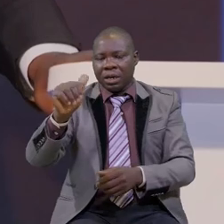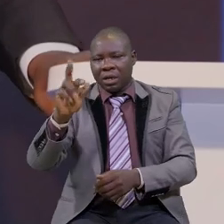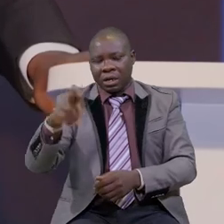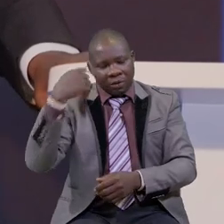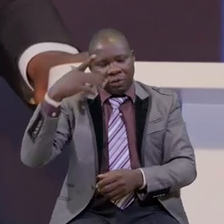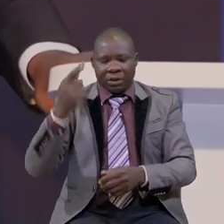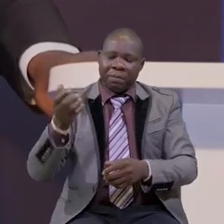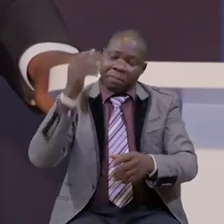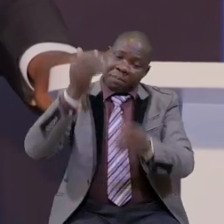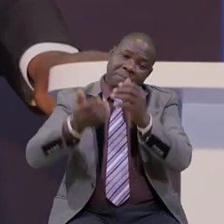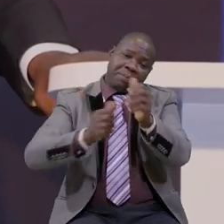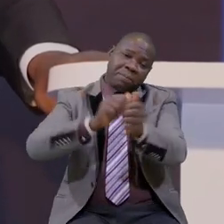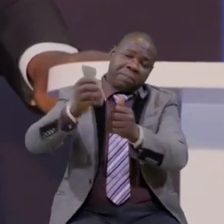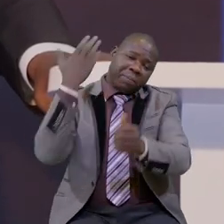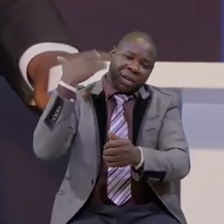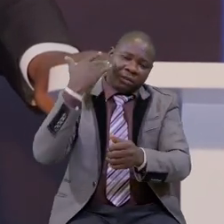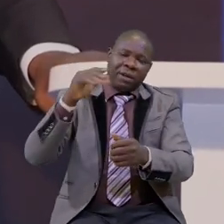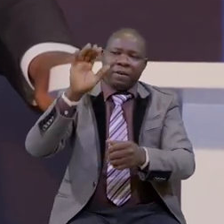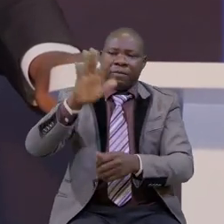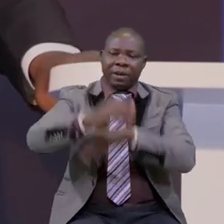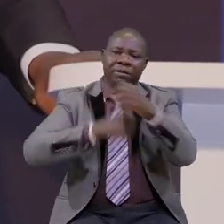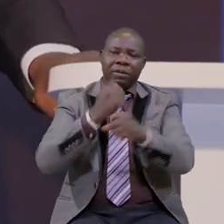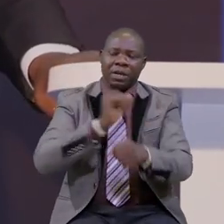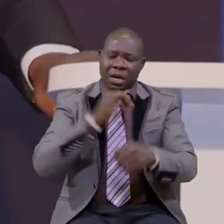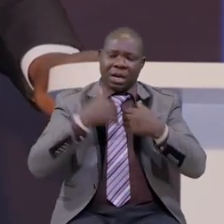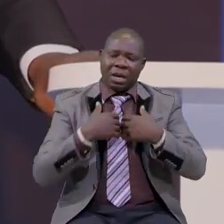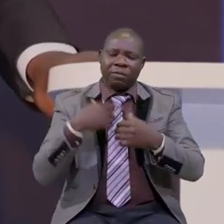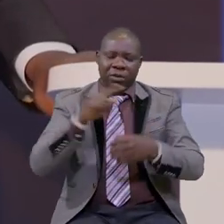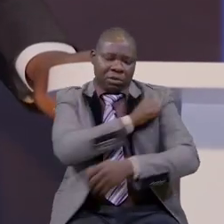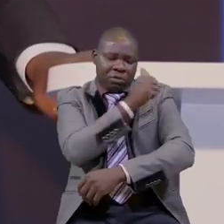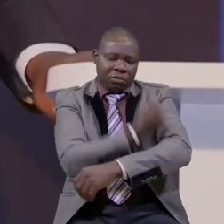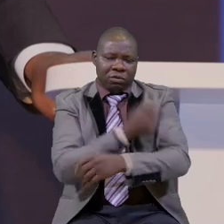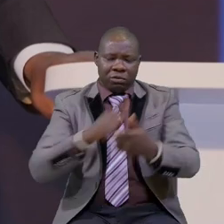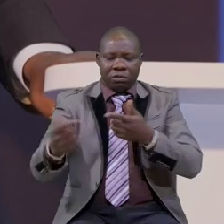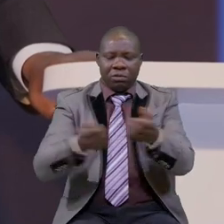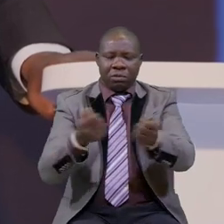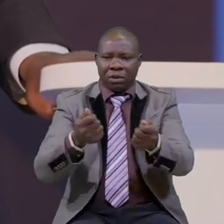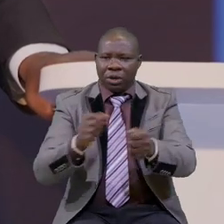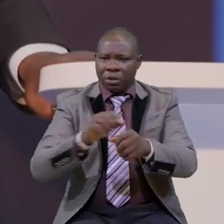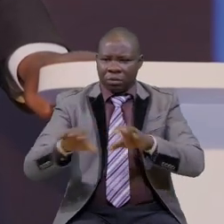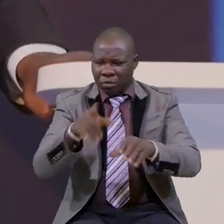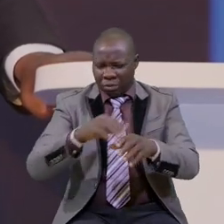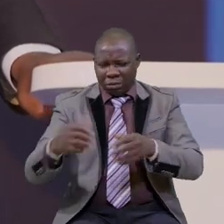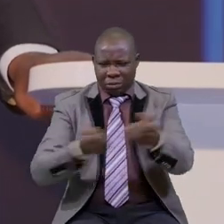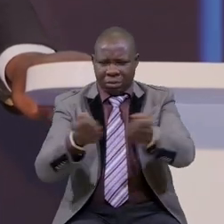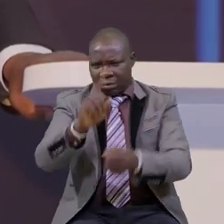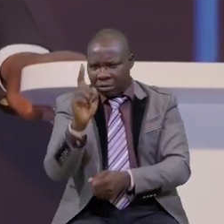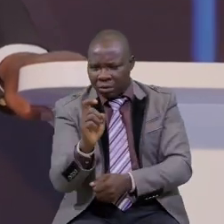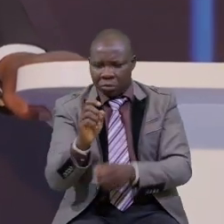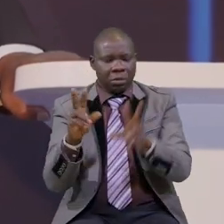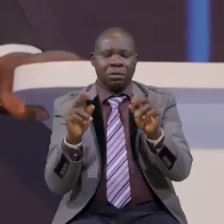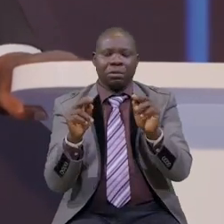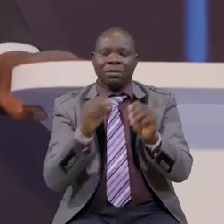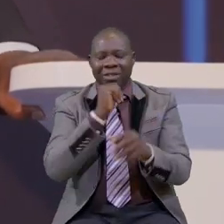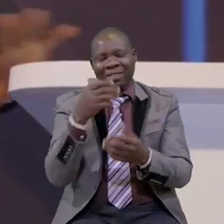pendant les 5 dernières années. Il a son permis. Oh, je suis chauffeur. Est-ce que tu conduis? Non, pas maintenant. Tu n'es pas